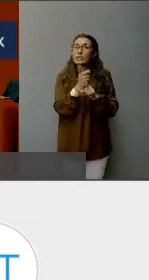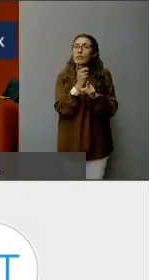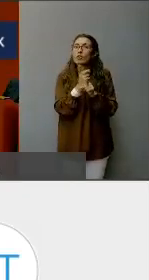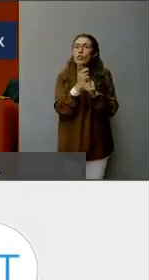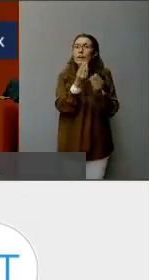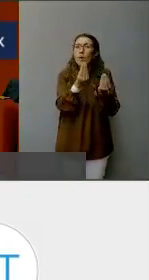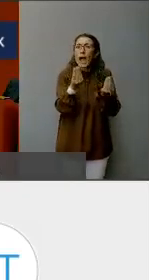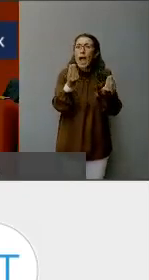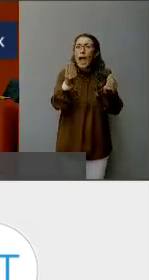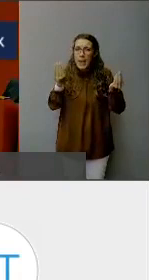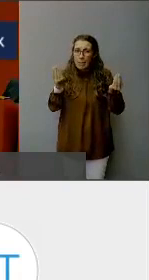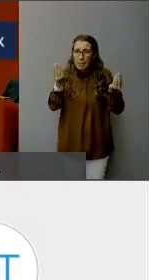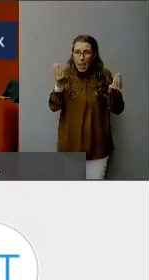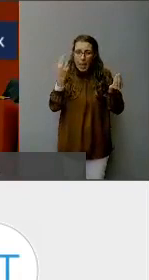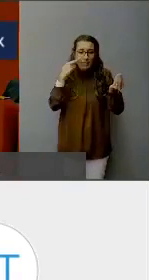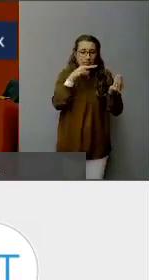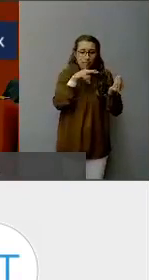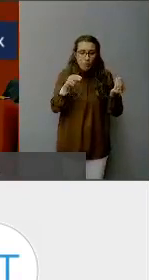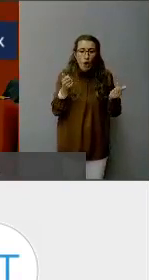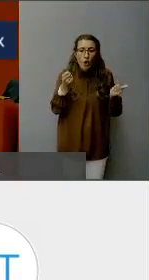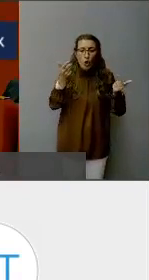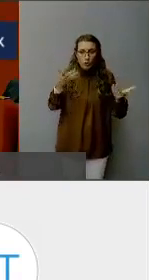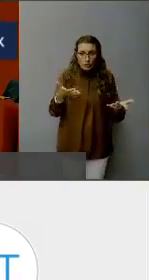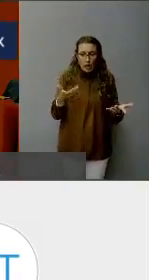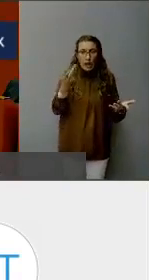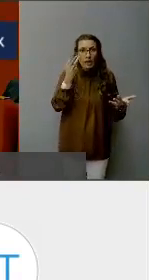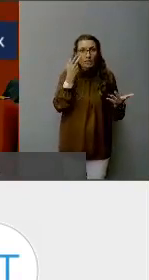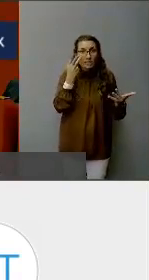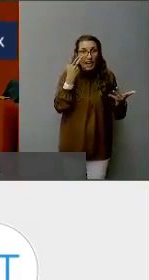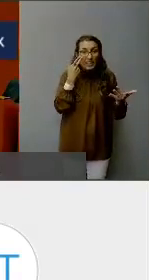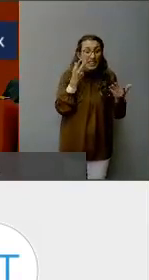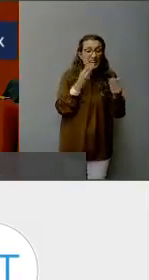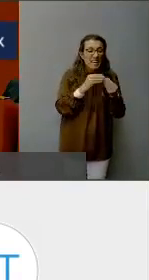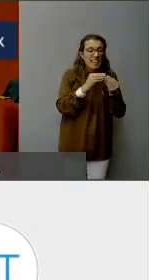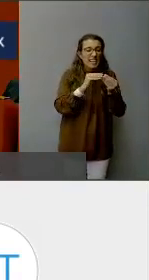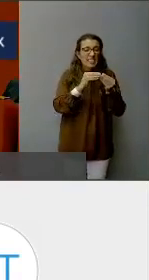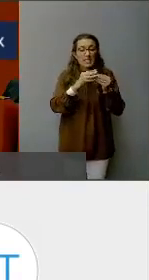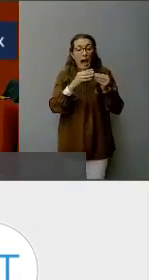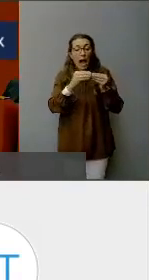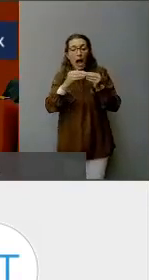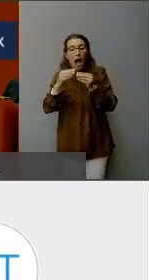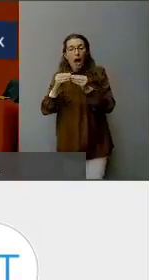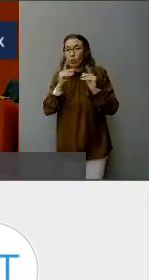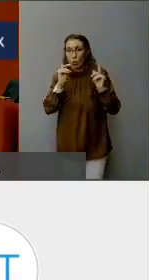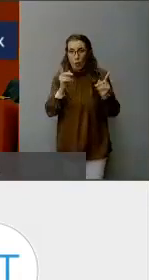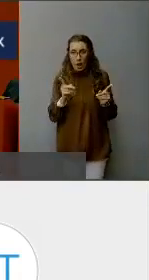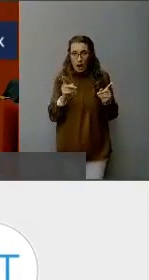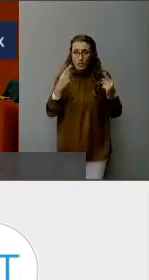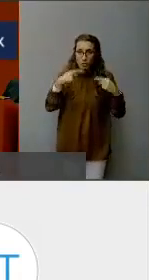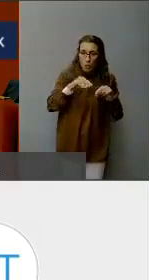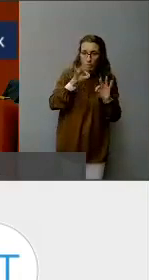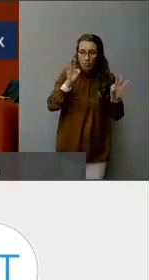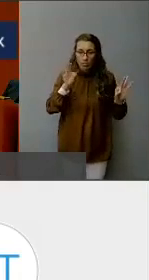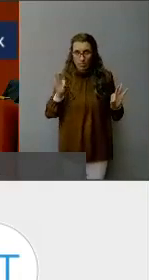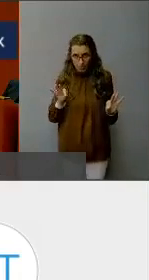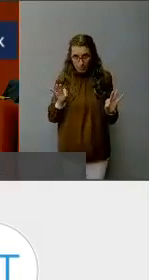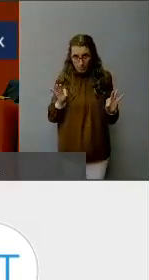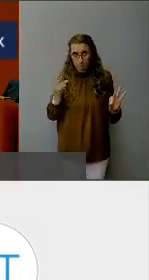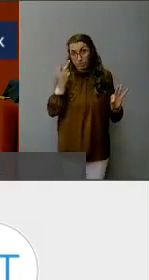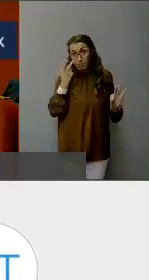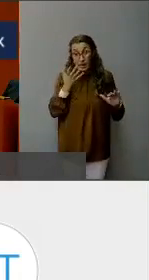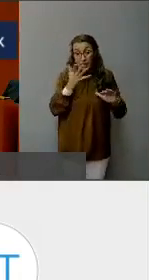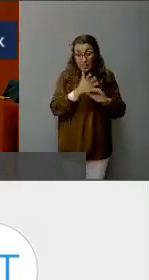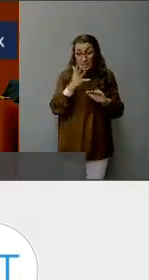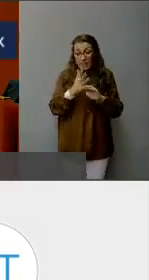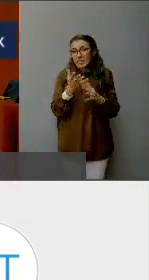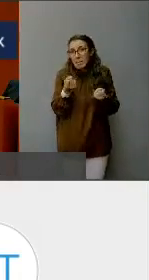e la programmazione degli interventi di restauro che dovranno essere rispettosi delle tipologie tradizionali prevedendo interventi materiale